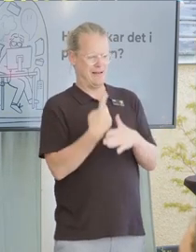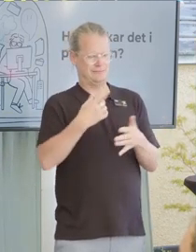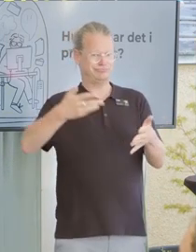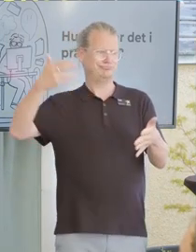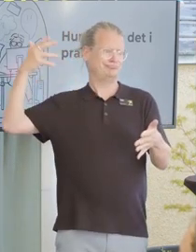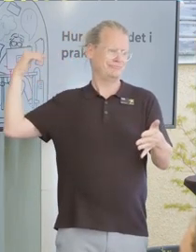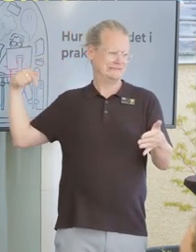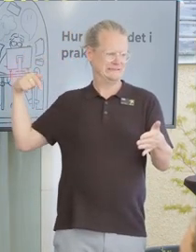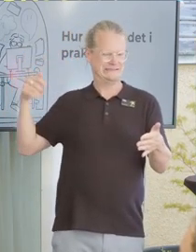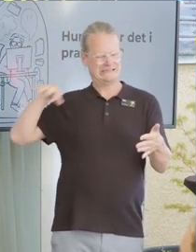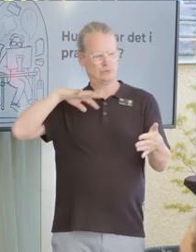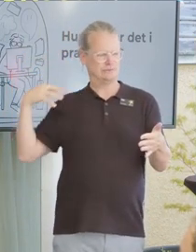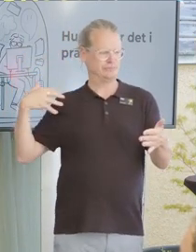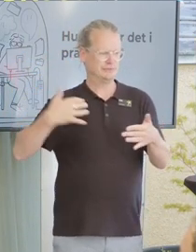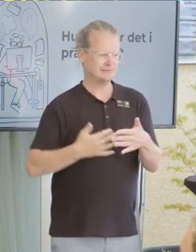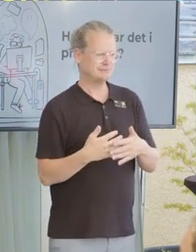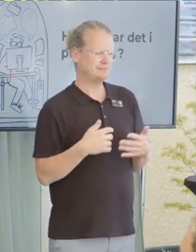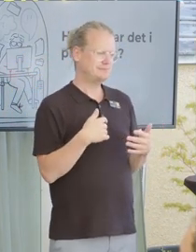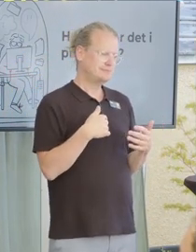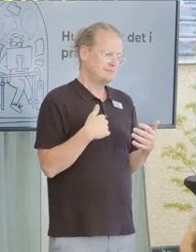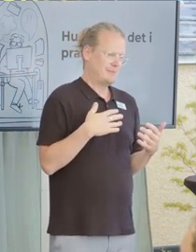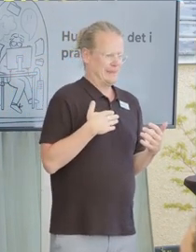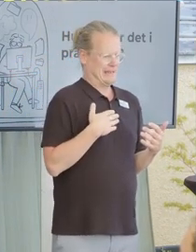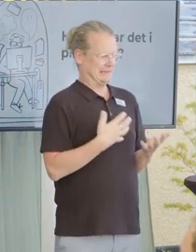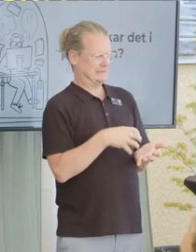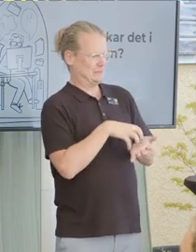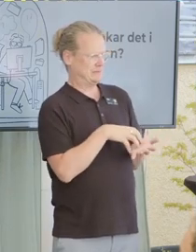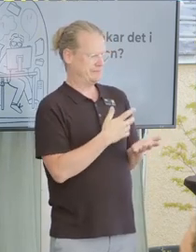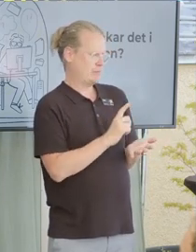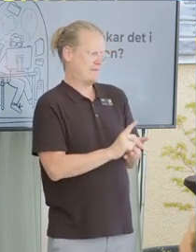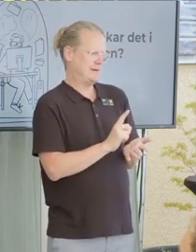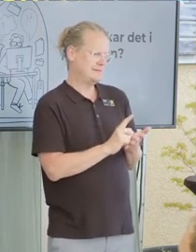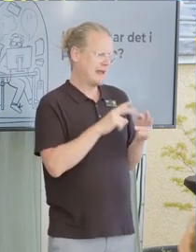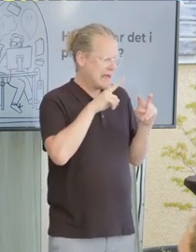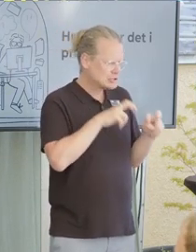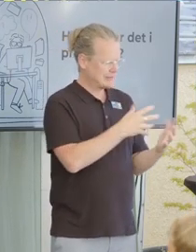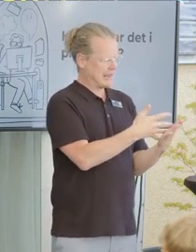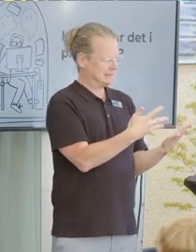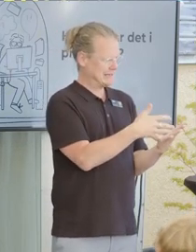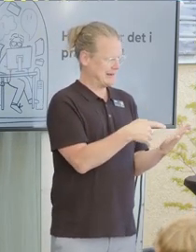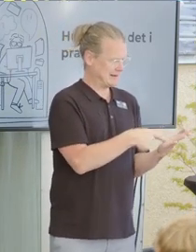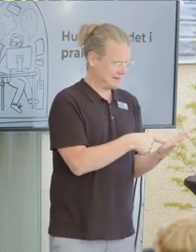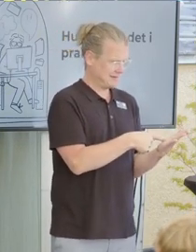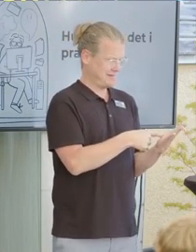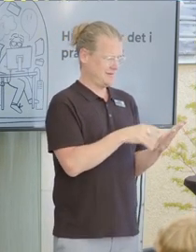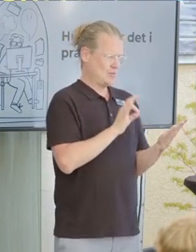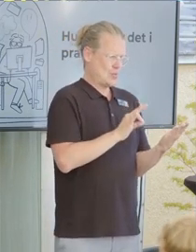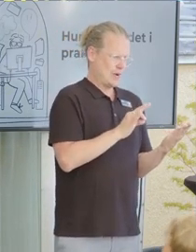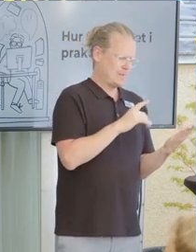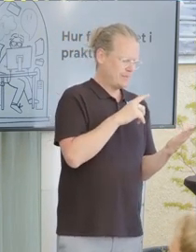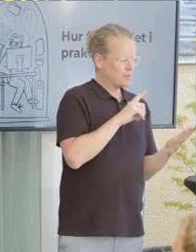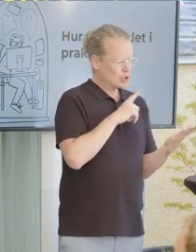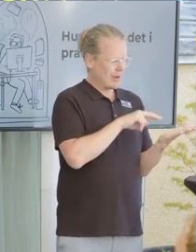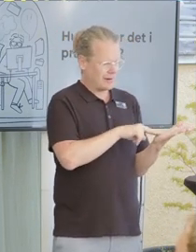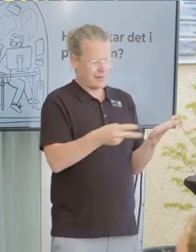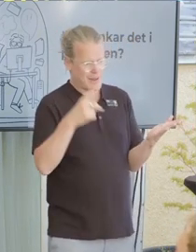storskalig textanalys. För att till exempel studera hur nyckelbegrepp har använts i samhället och hur det har förändrats över